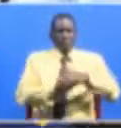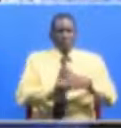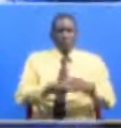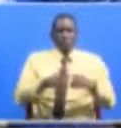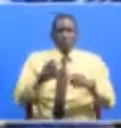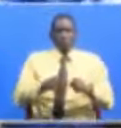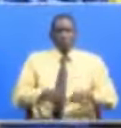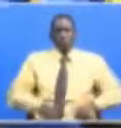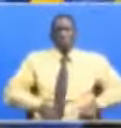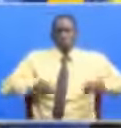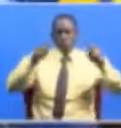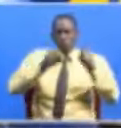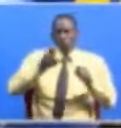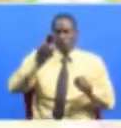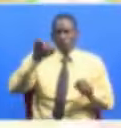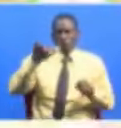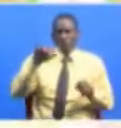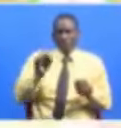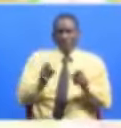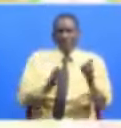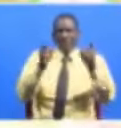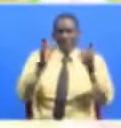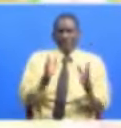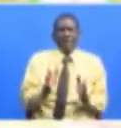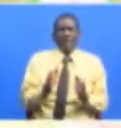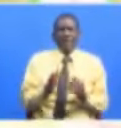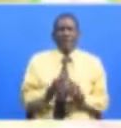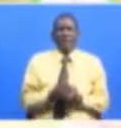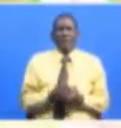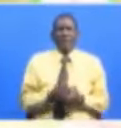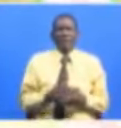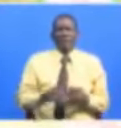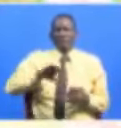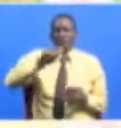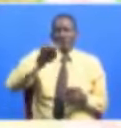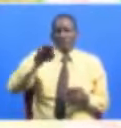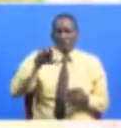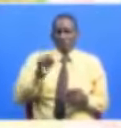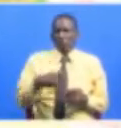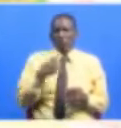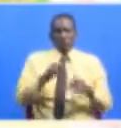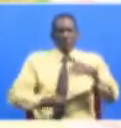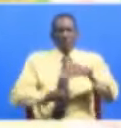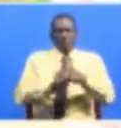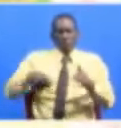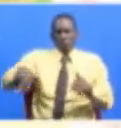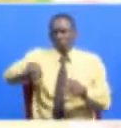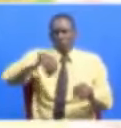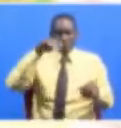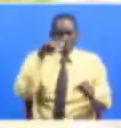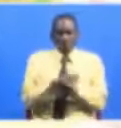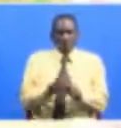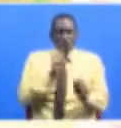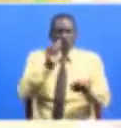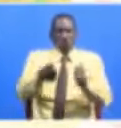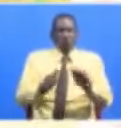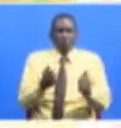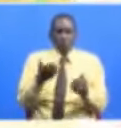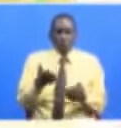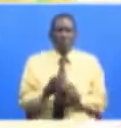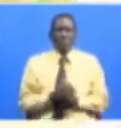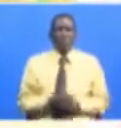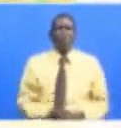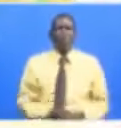mkuu Director General Mr. James Tebul ambaye amesupport sana katika michezo na kukusa talanta zetu.